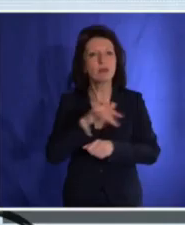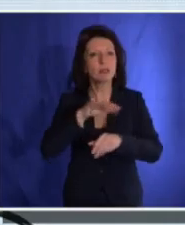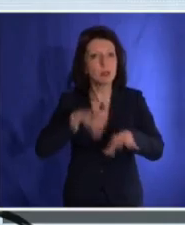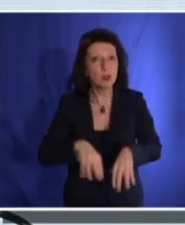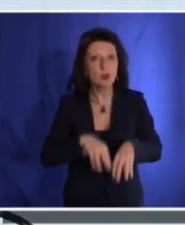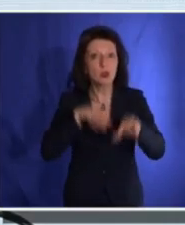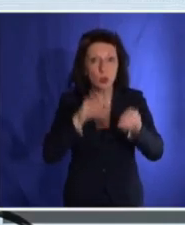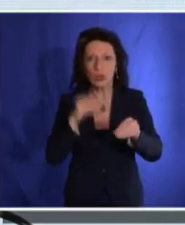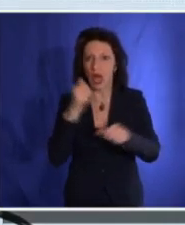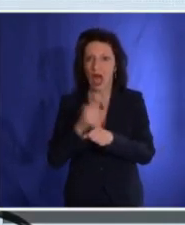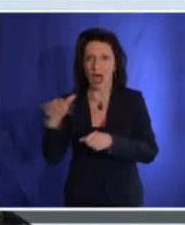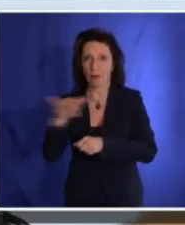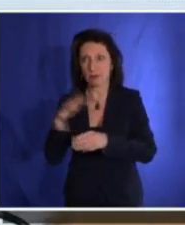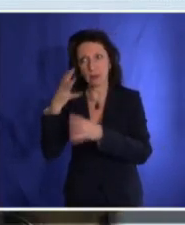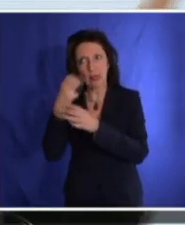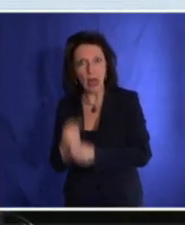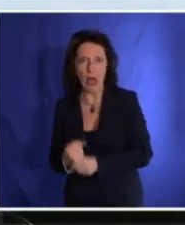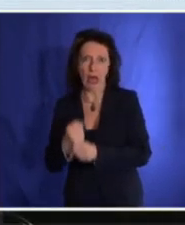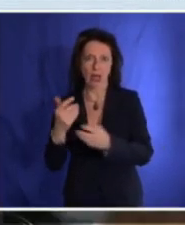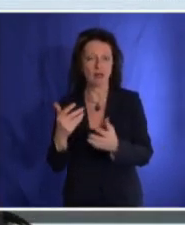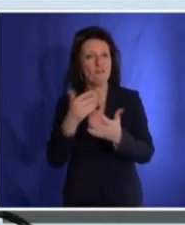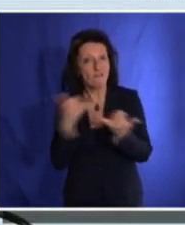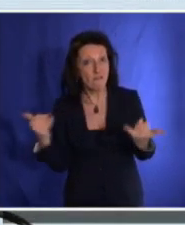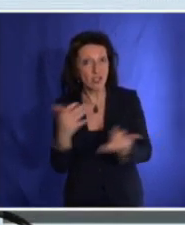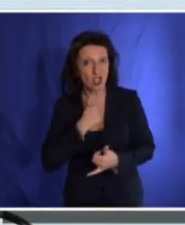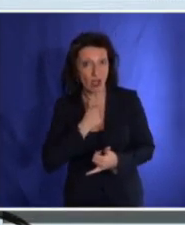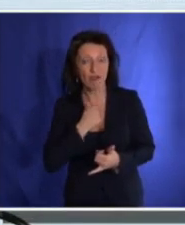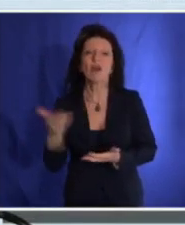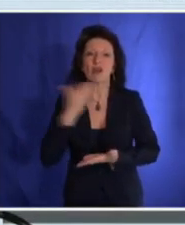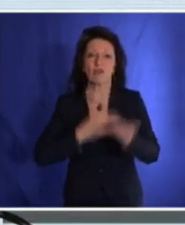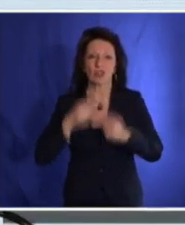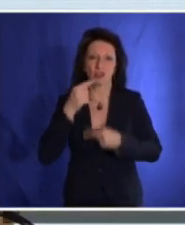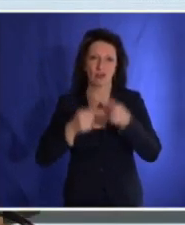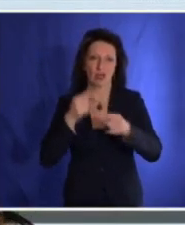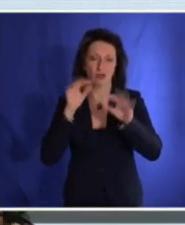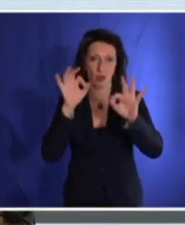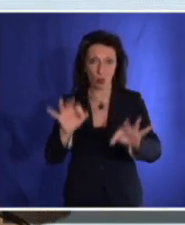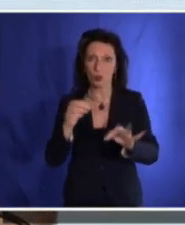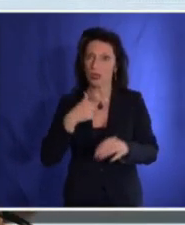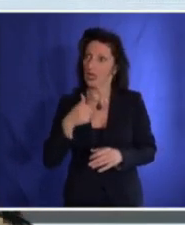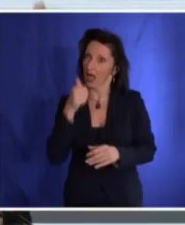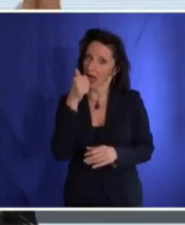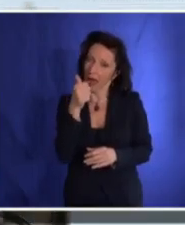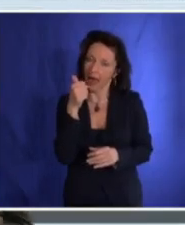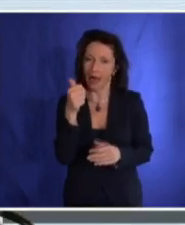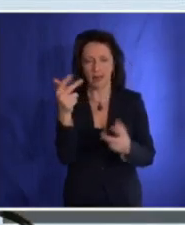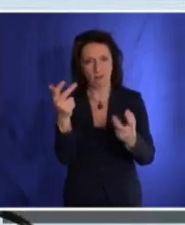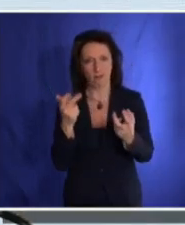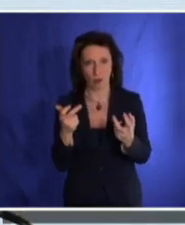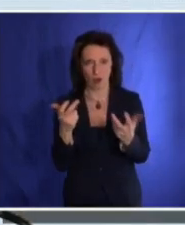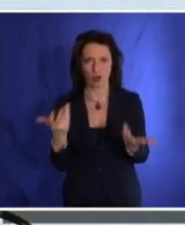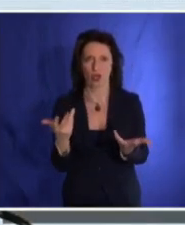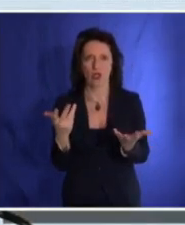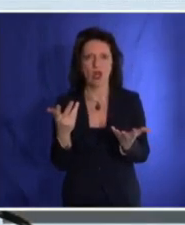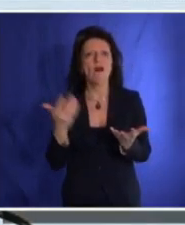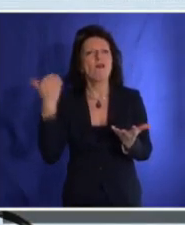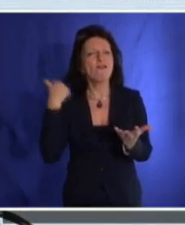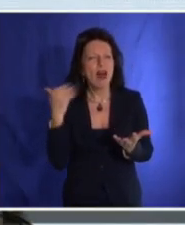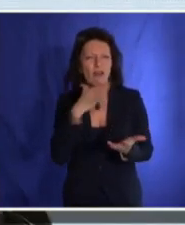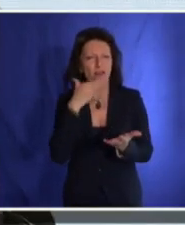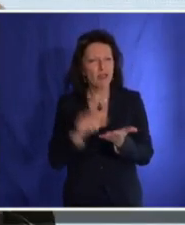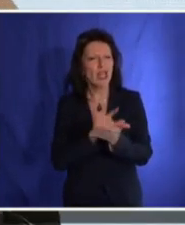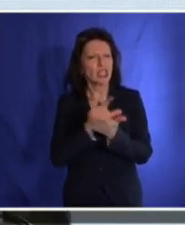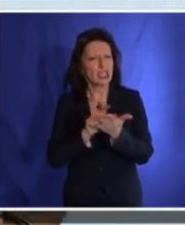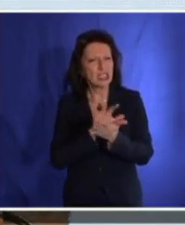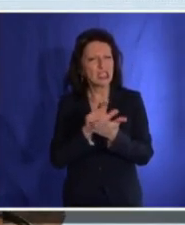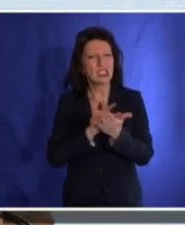guten Wirtschaftsentwicklung. Und ich wünsche mir eigentlich von allen Anwesenden nur eines. So viel Zeit, was man für Forderungen aufgewendet hat. Wir